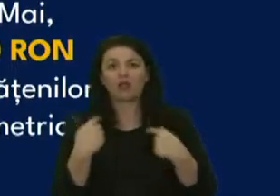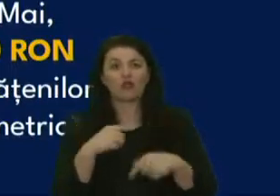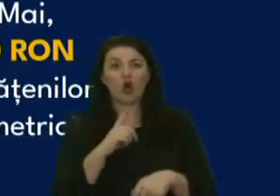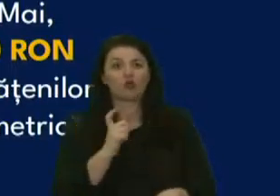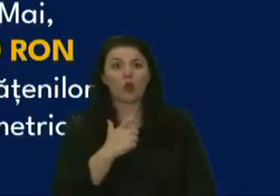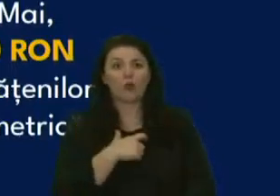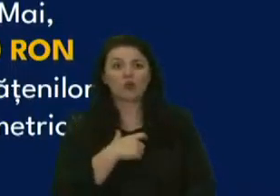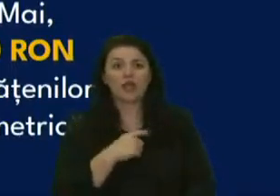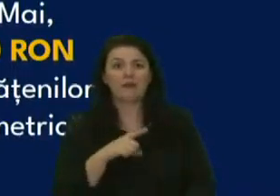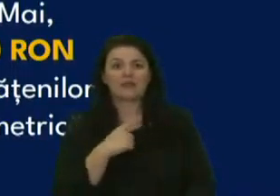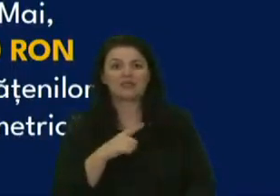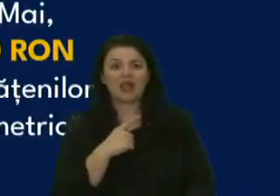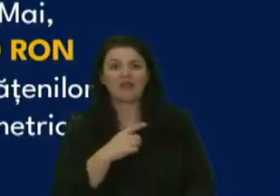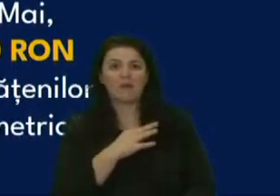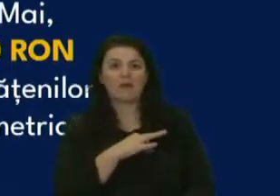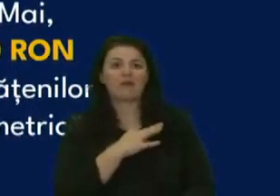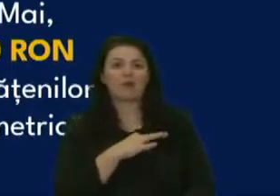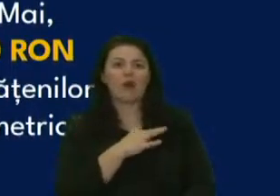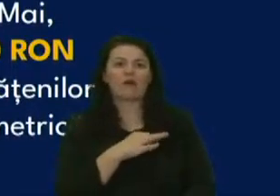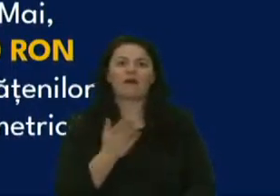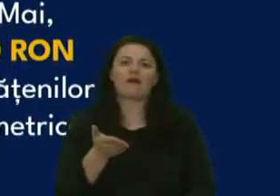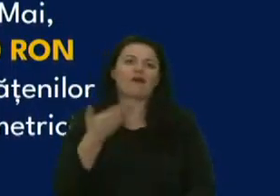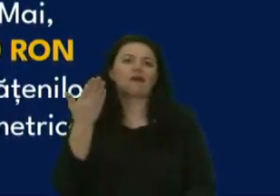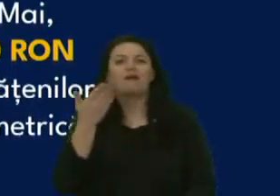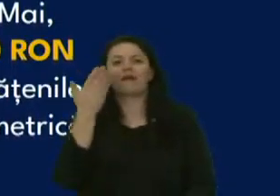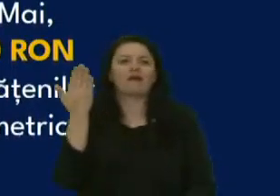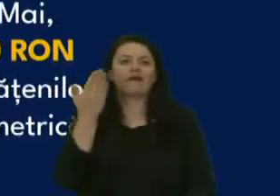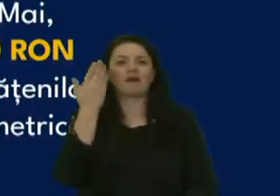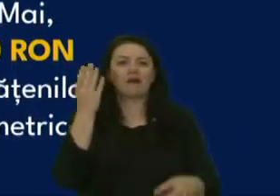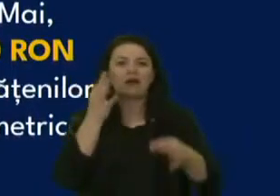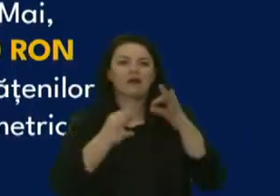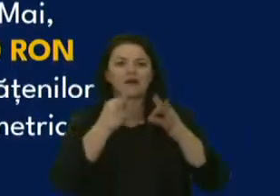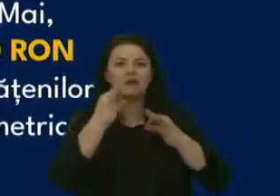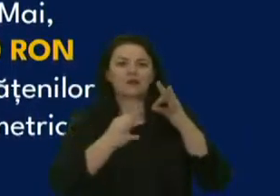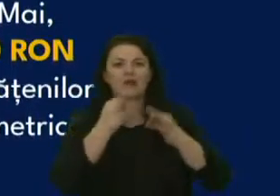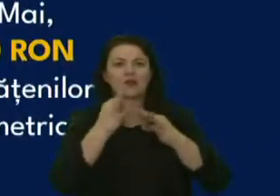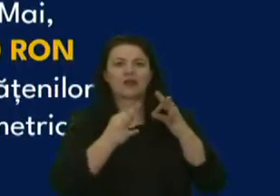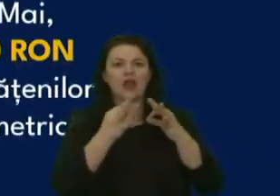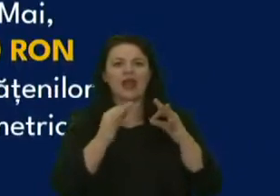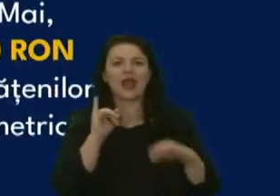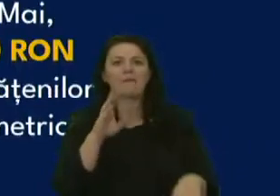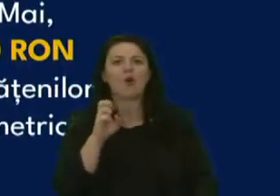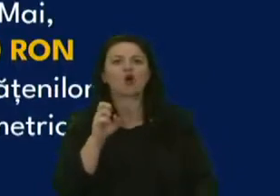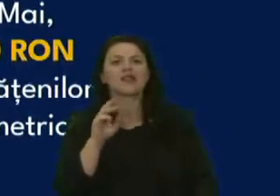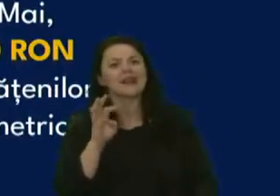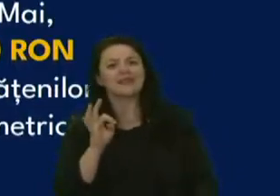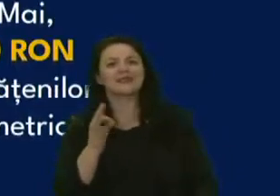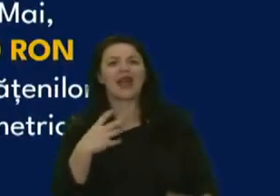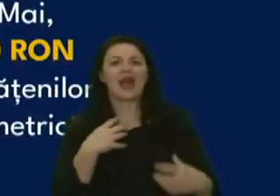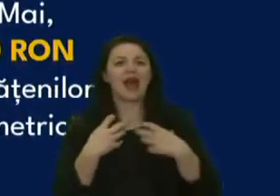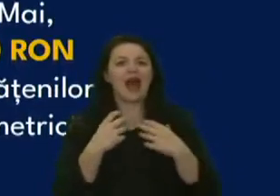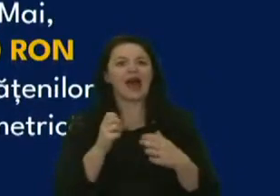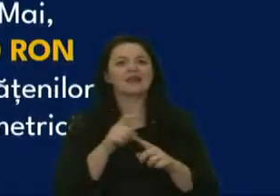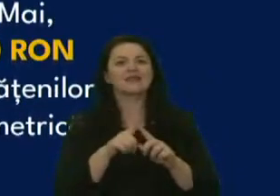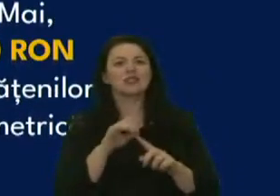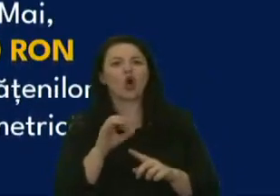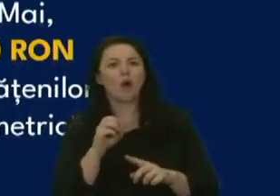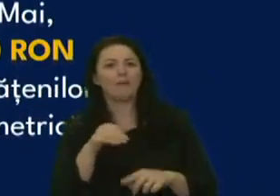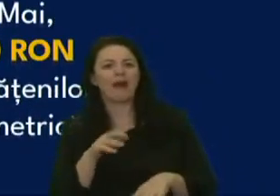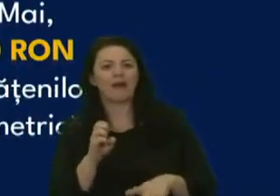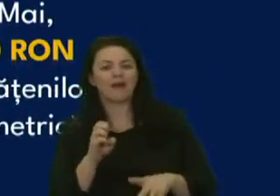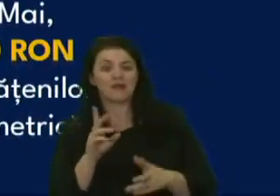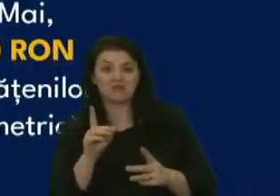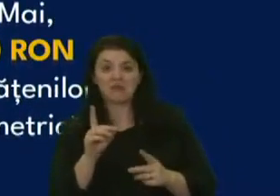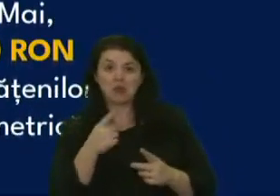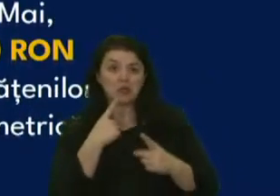să fim academicieni discutăm numai teorii savante și numai ipoteze scenarii axiome Da putem